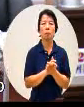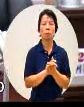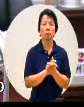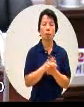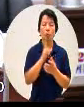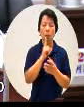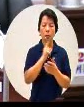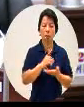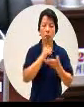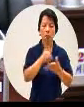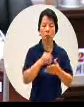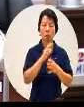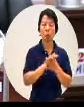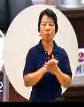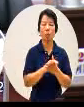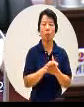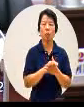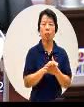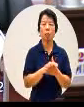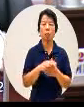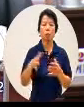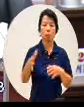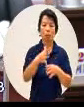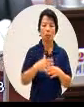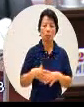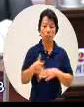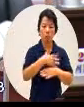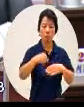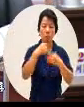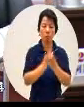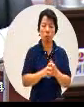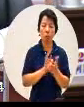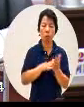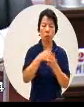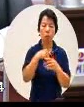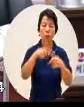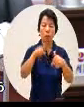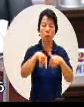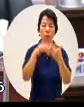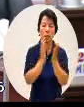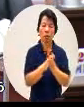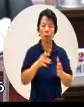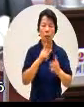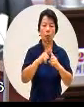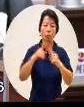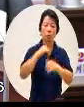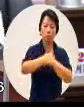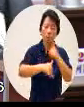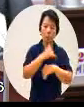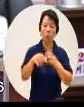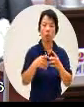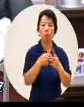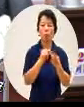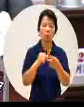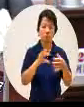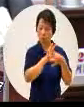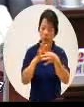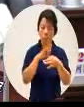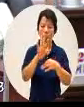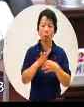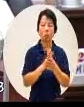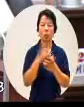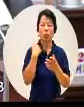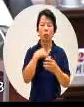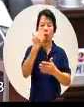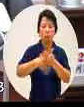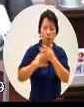他有提出具體的建議就是全球融化了跟人類的活動了科學界已經證明有密切的關係降